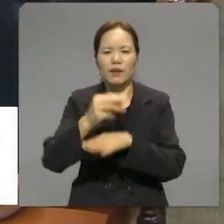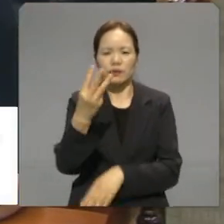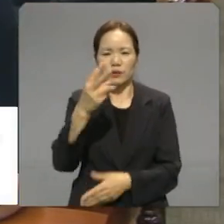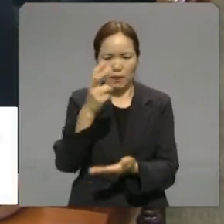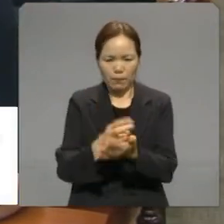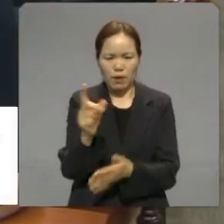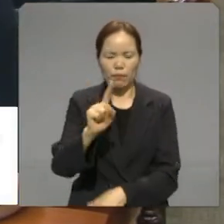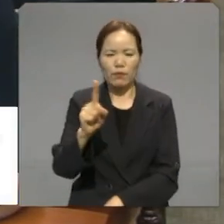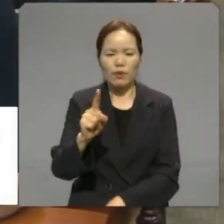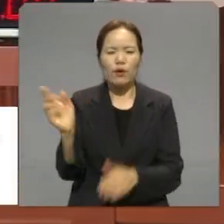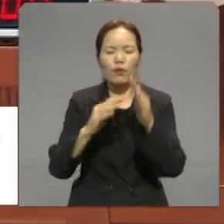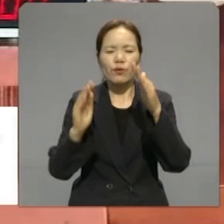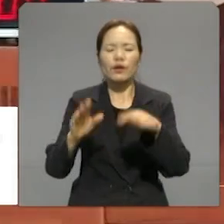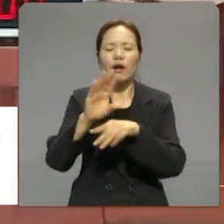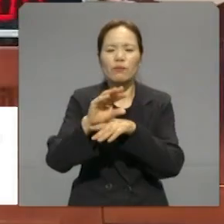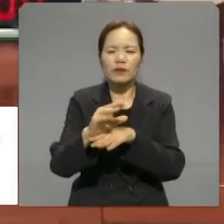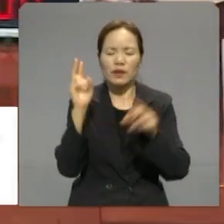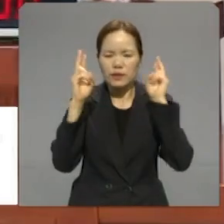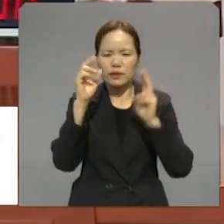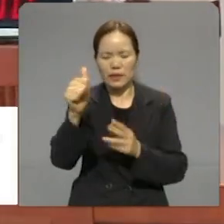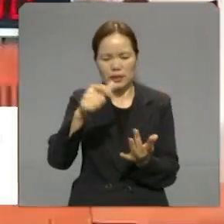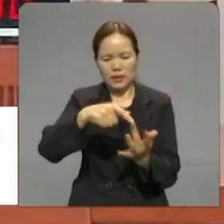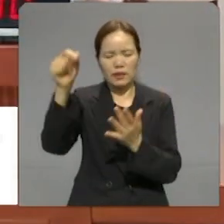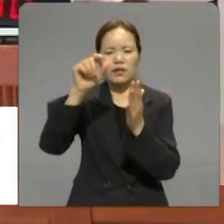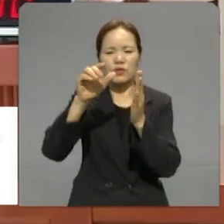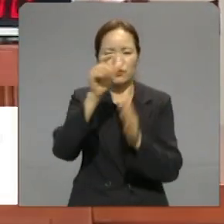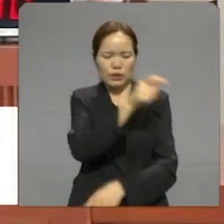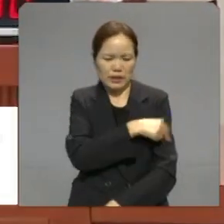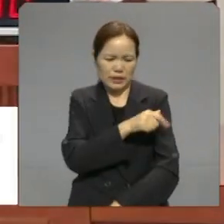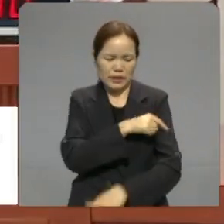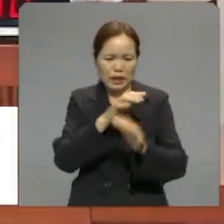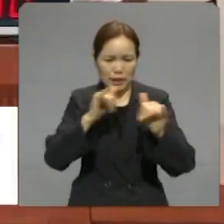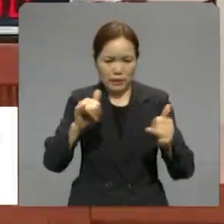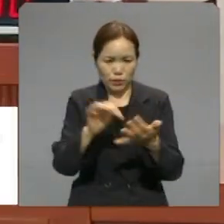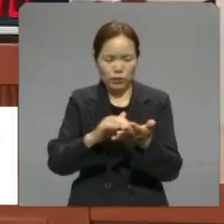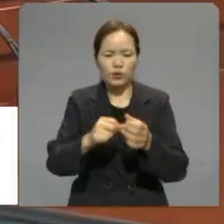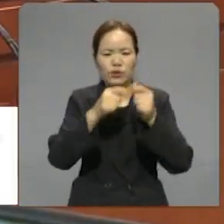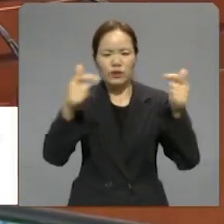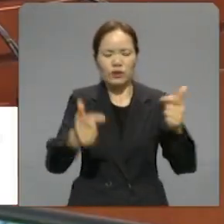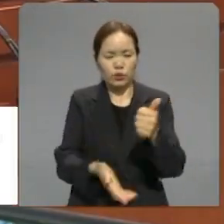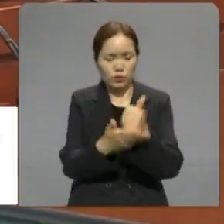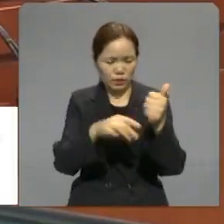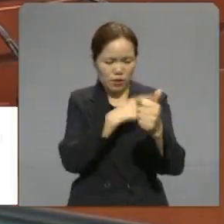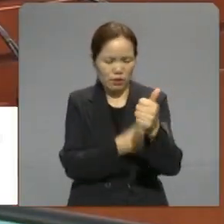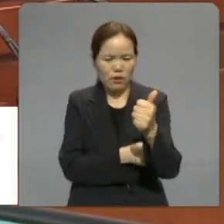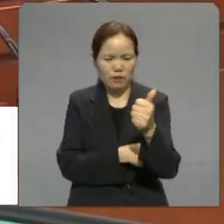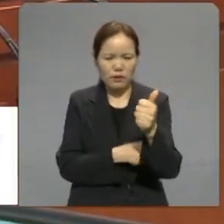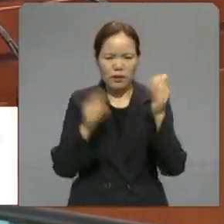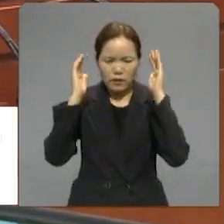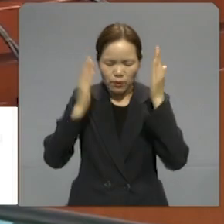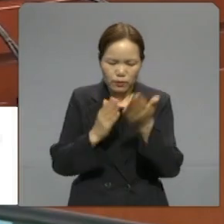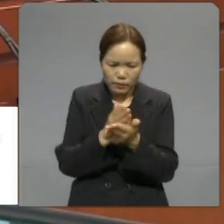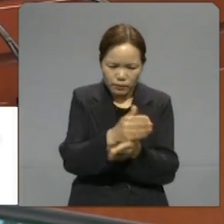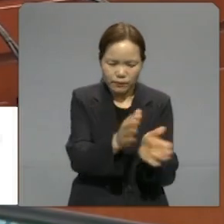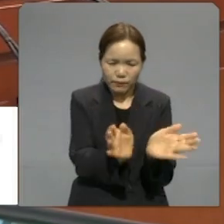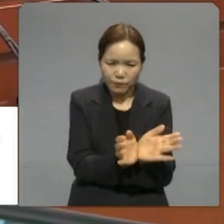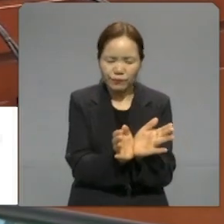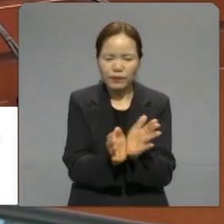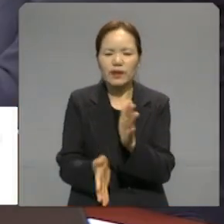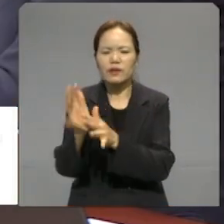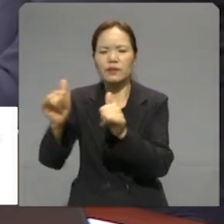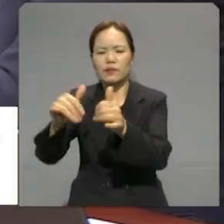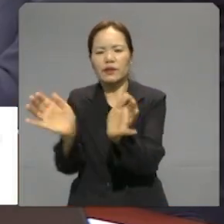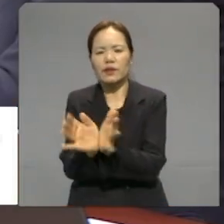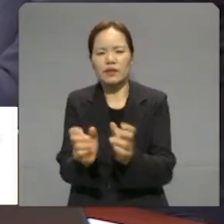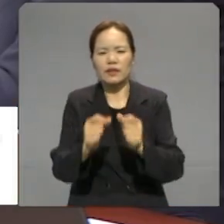3법은 공영방송의 사장을 선출하는 이사진의 수를 늘리고 추천권을 학계와 시민단체 등으로 넓히는 내용을